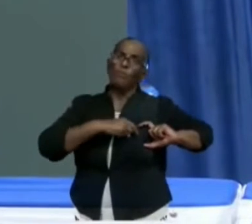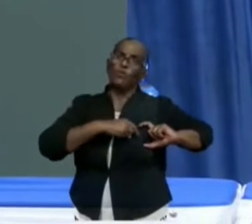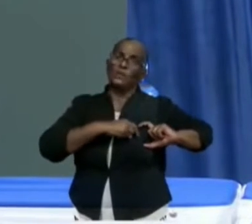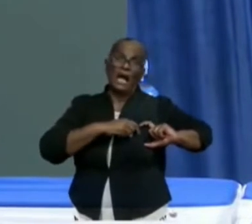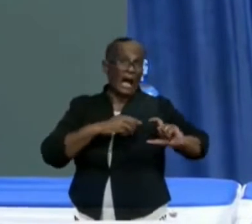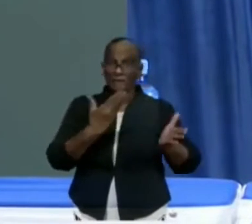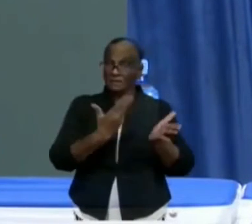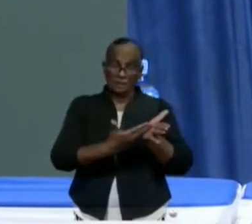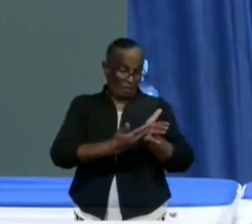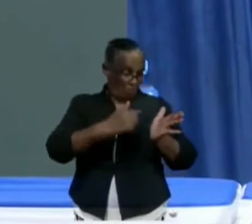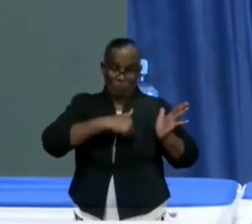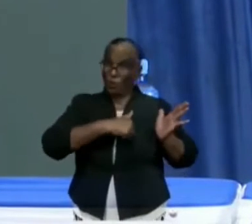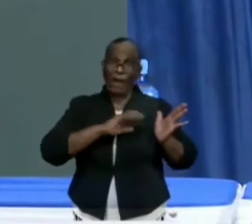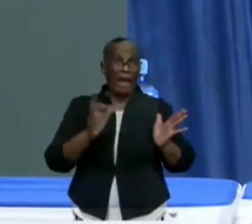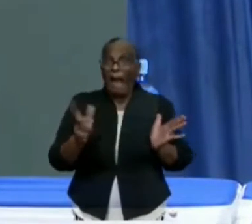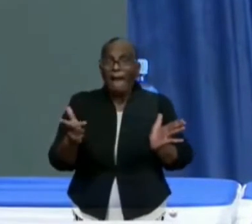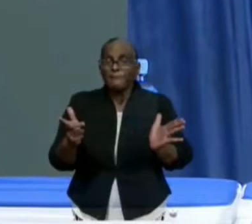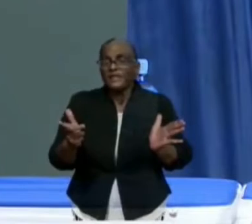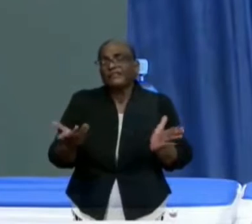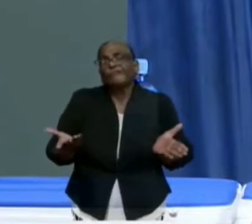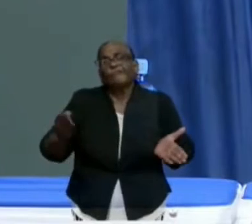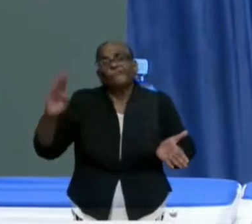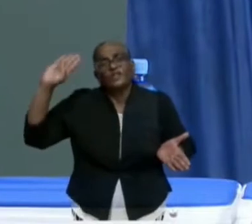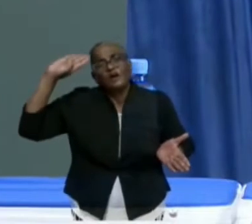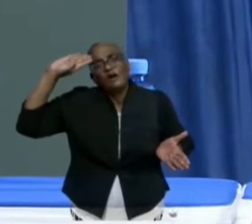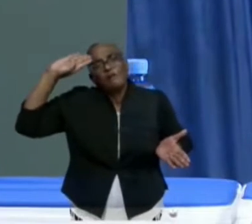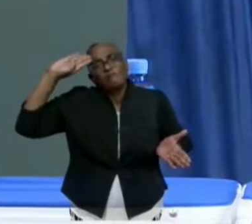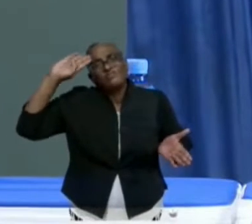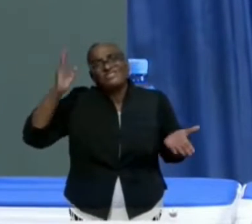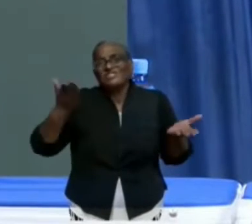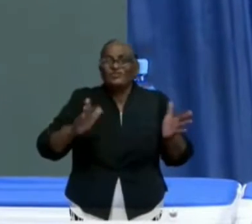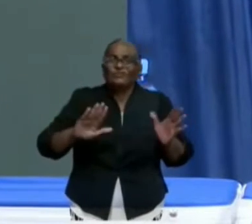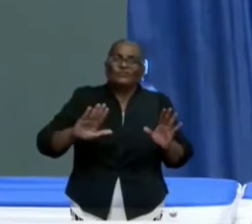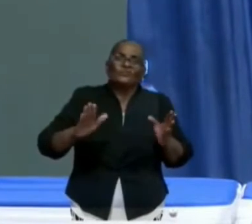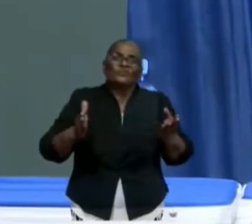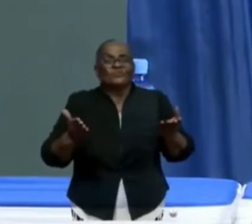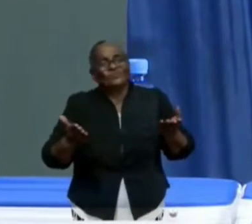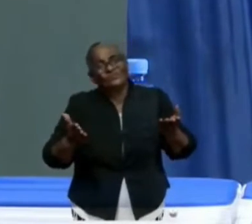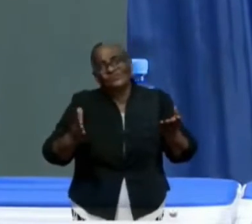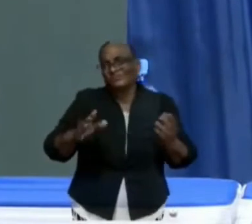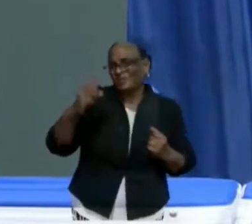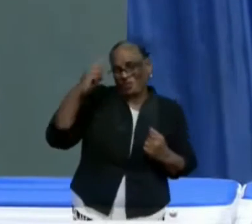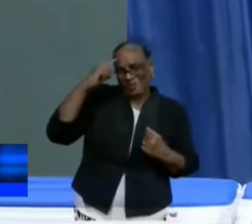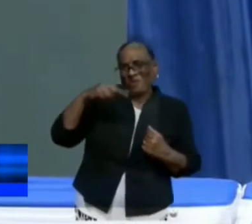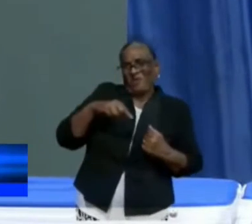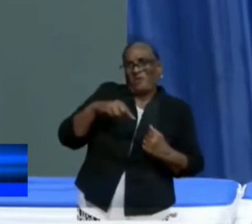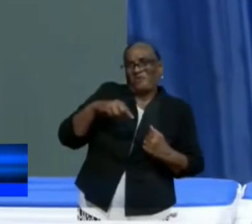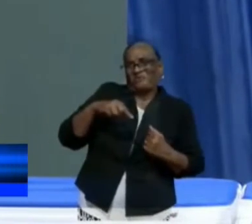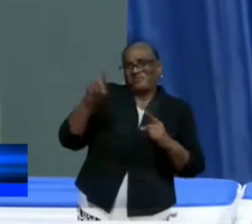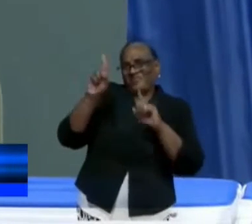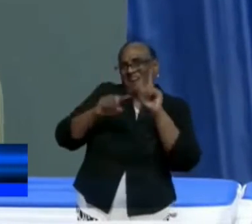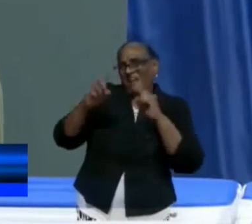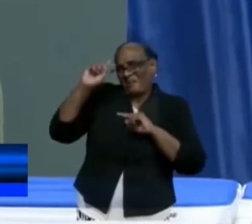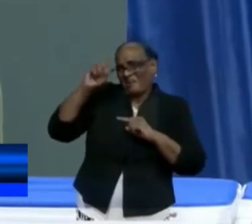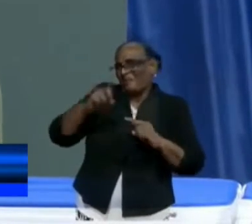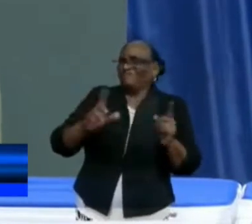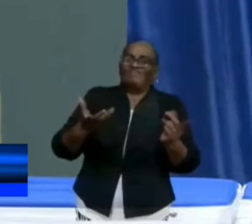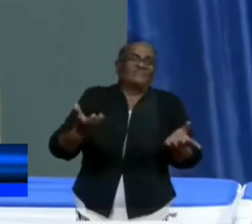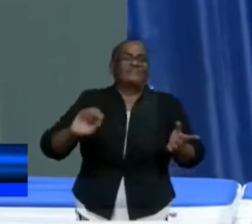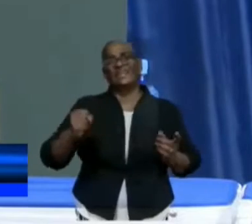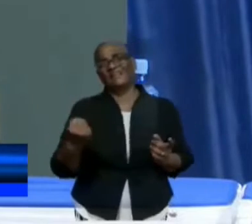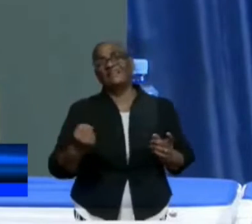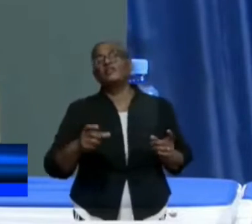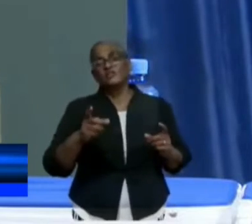legitimeren, dan begrijpt u dat de politieambtenaar dus moeite kan hebben met het geloven van het verhaal dat u op dat moment